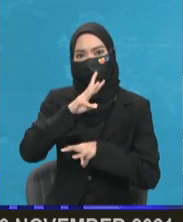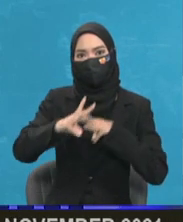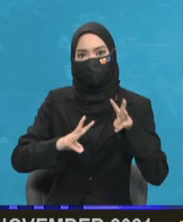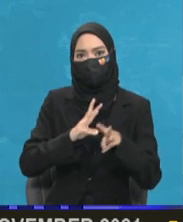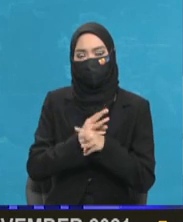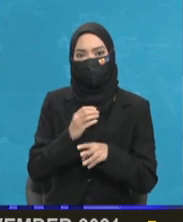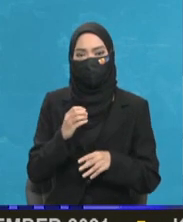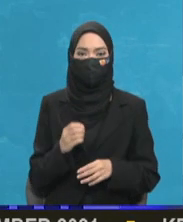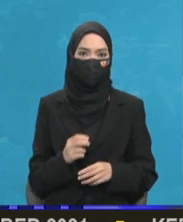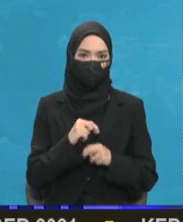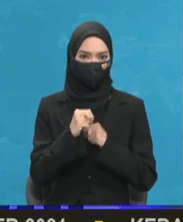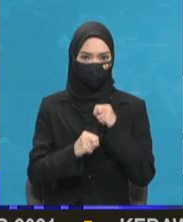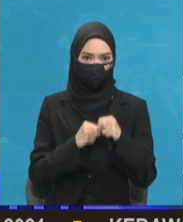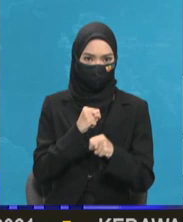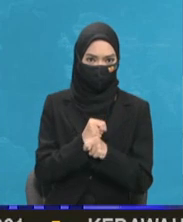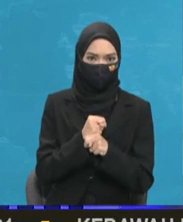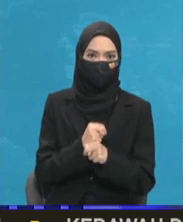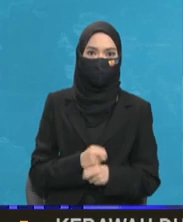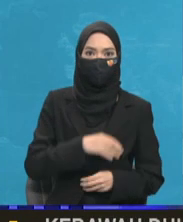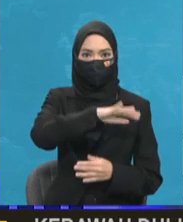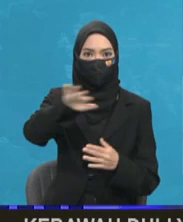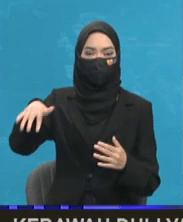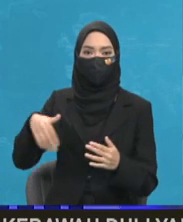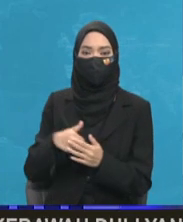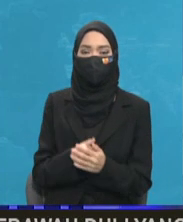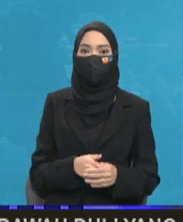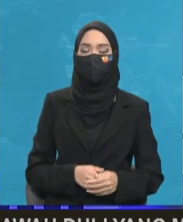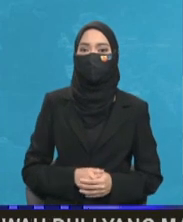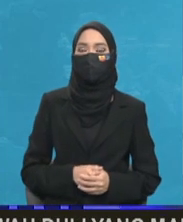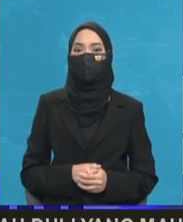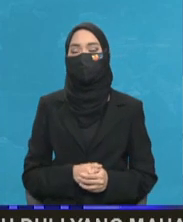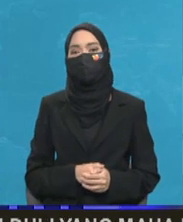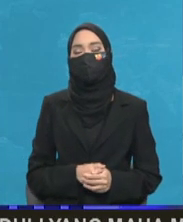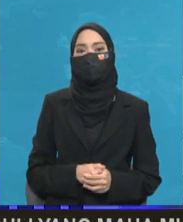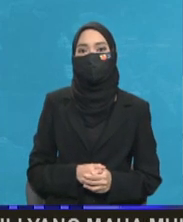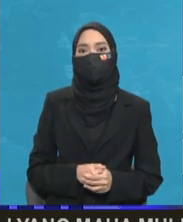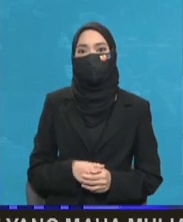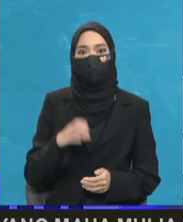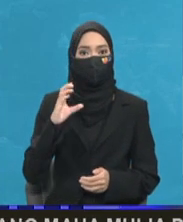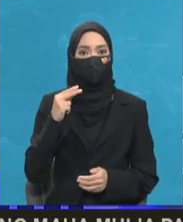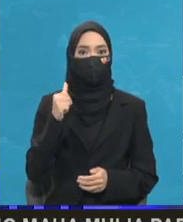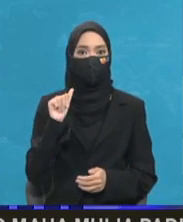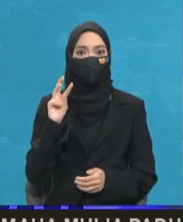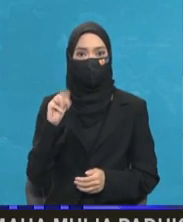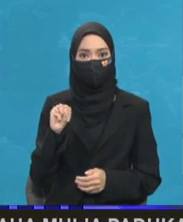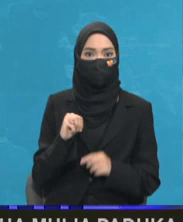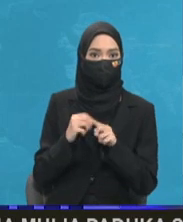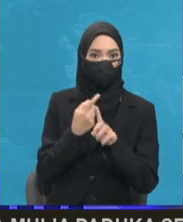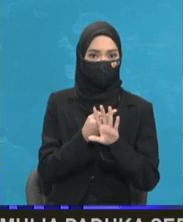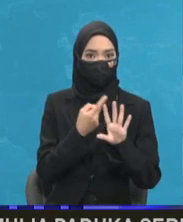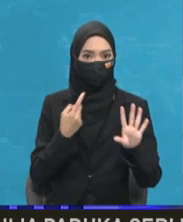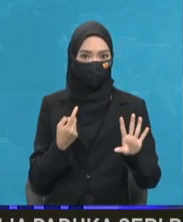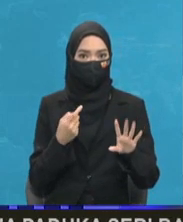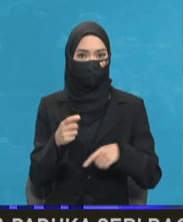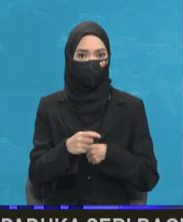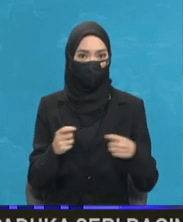agensi-agensi dan badan-badan sukarelawan di negara ini sih ea merupakan antara kemudahan pengasingan yang diungkapkan oleh